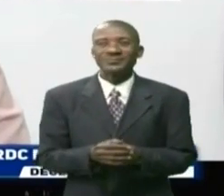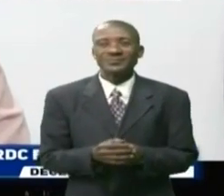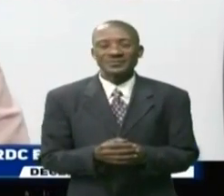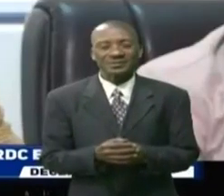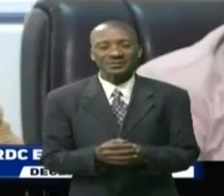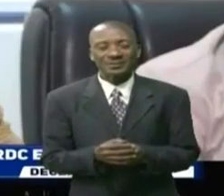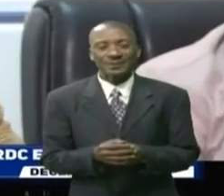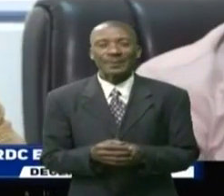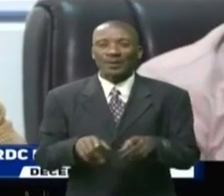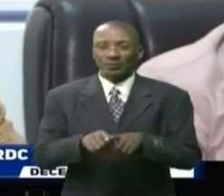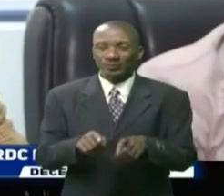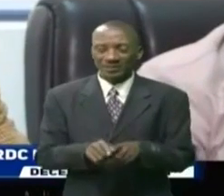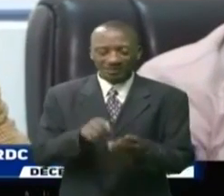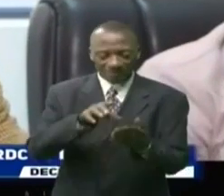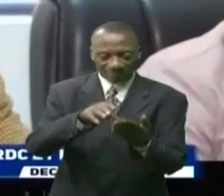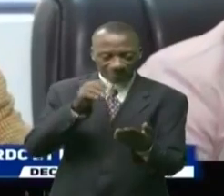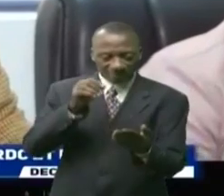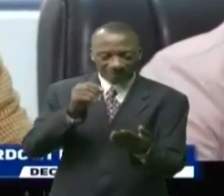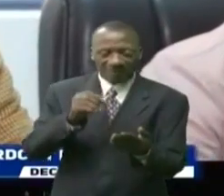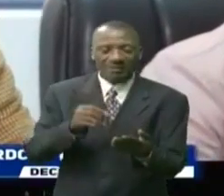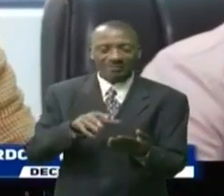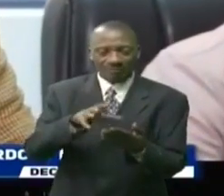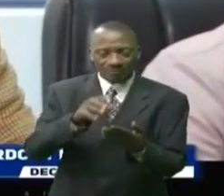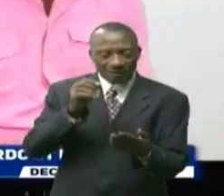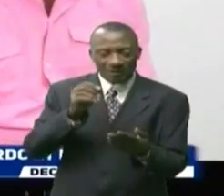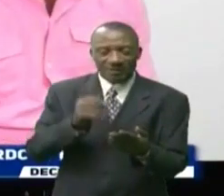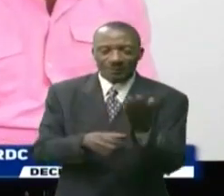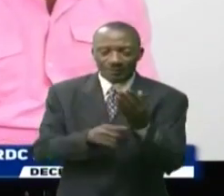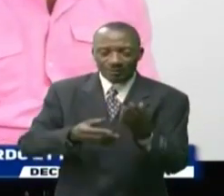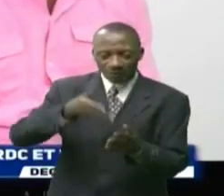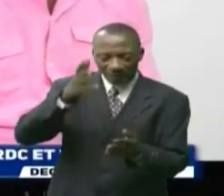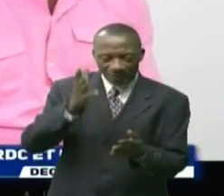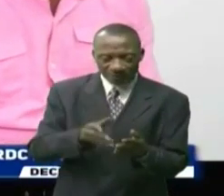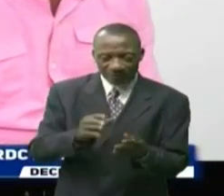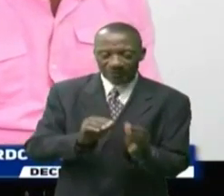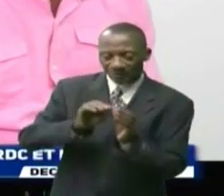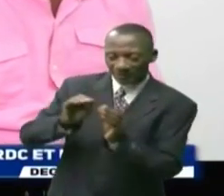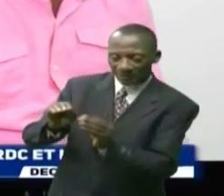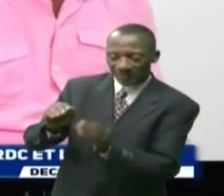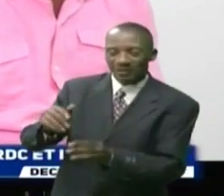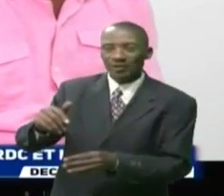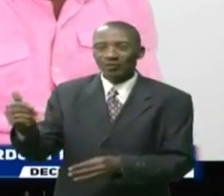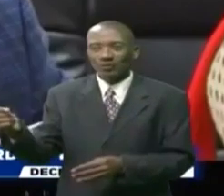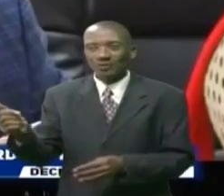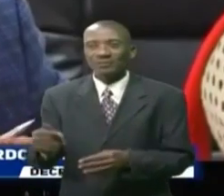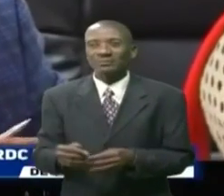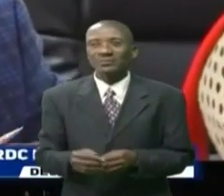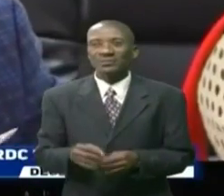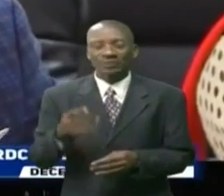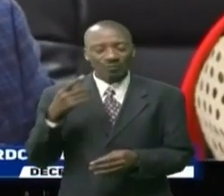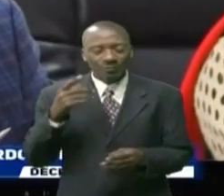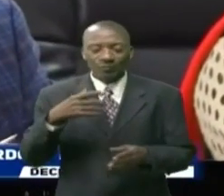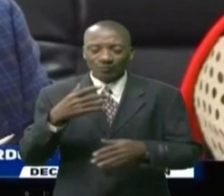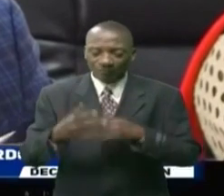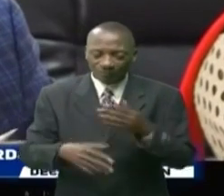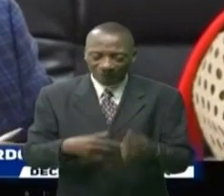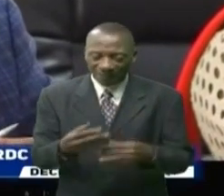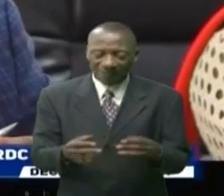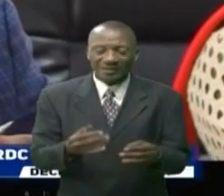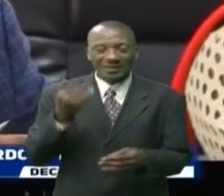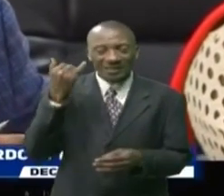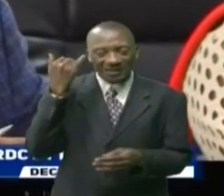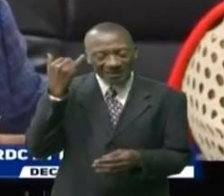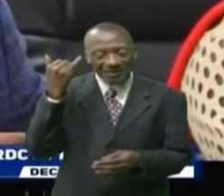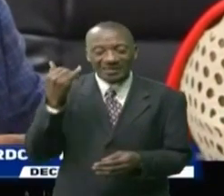et l'expertise acquises en France avec celles de la RDC en vue de mettre en place de passerelles entre les communautés congolaises et